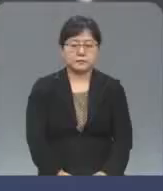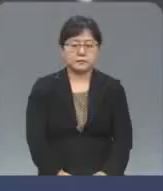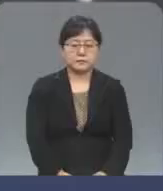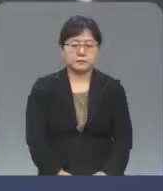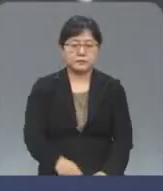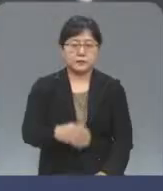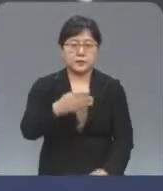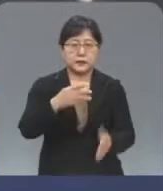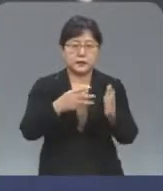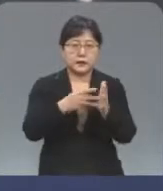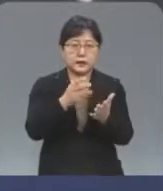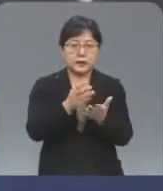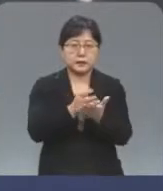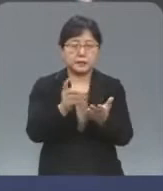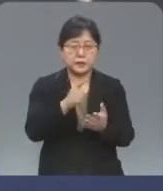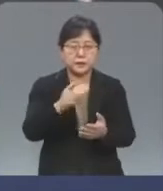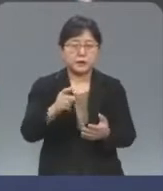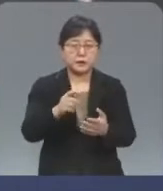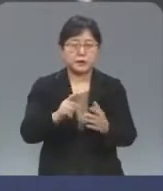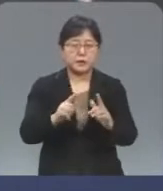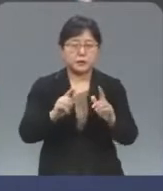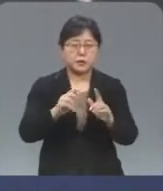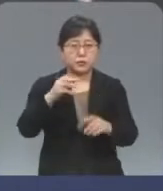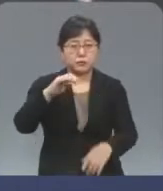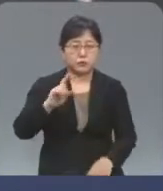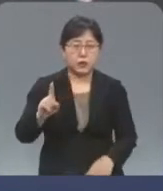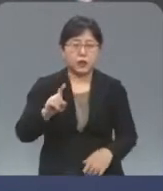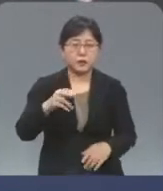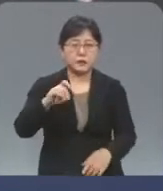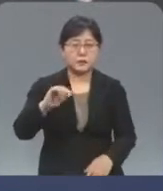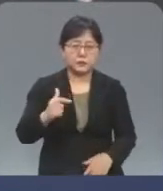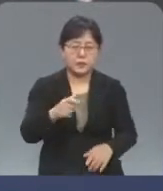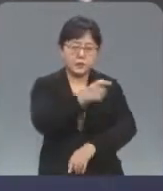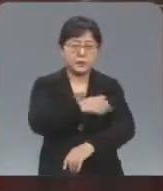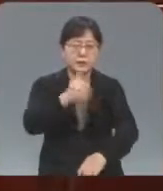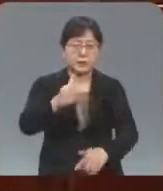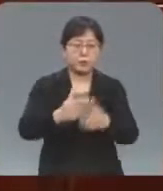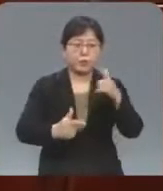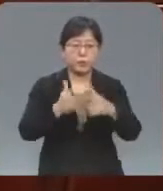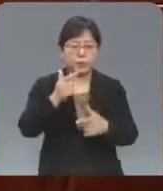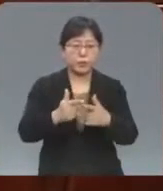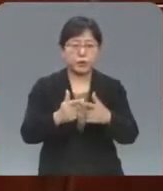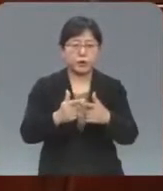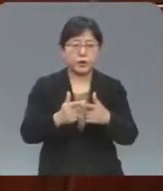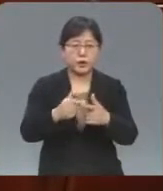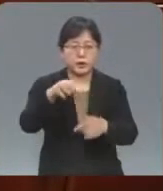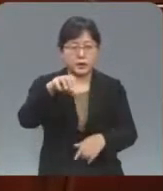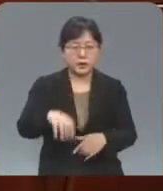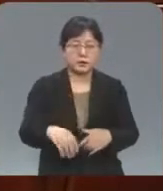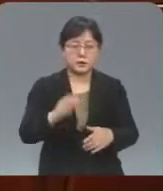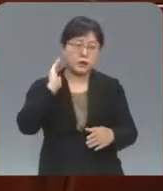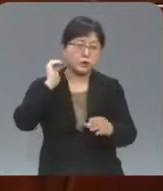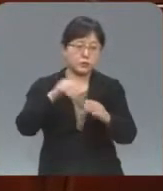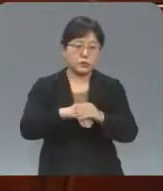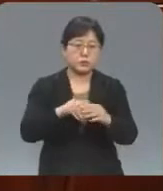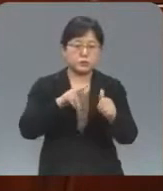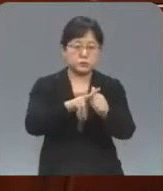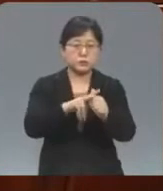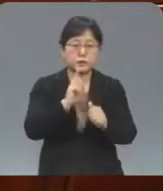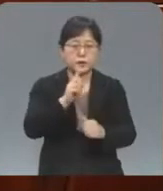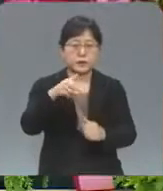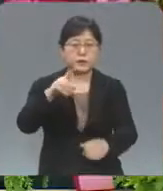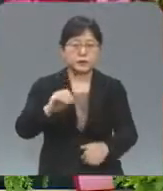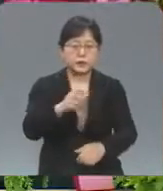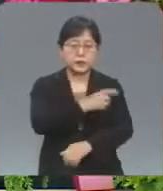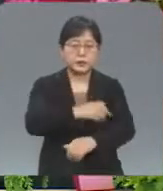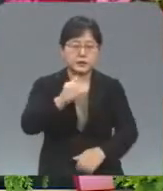사단법인 세계와 동북아 평화 포럼 에 장성민 이사장이 목포에서 대선 출마를 선언했습니다 장애 이사장은 오늘